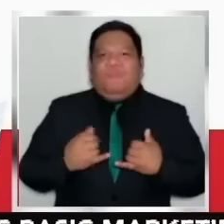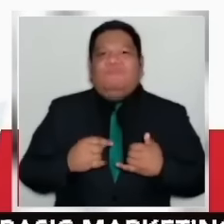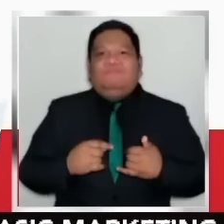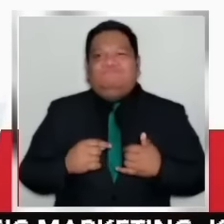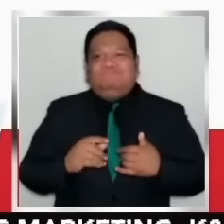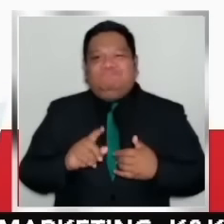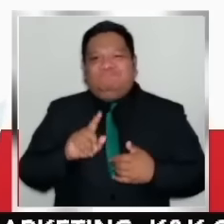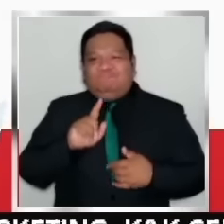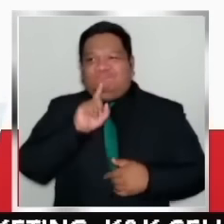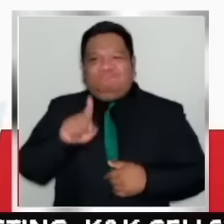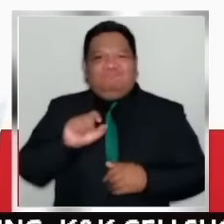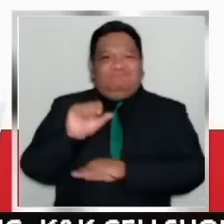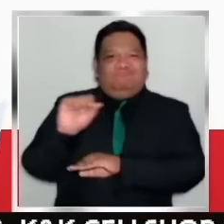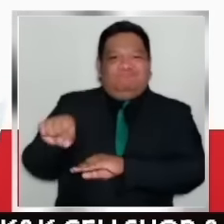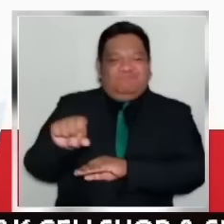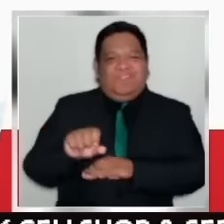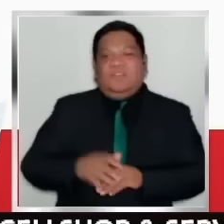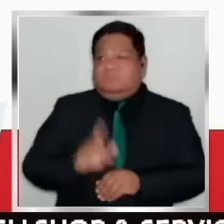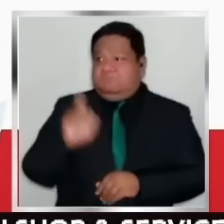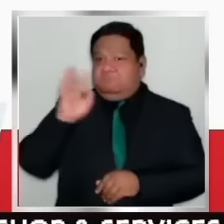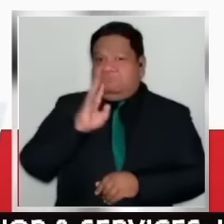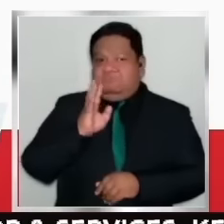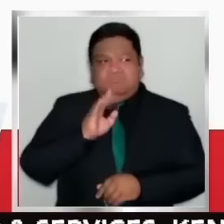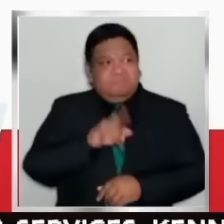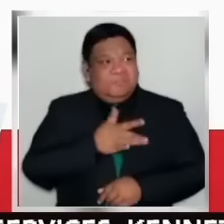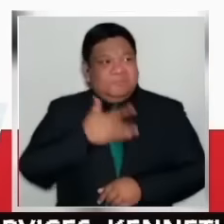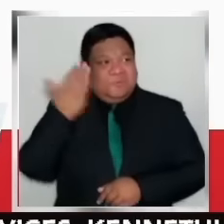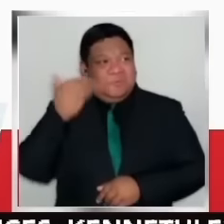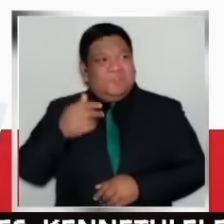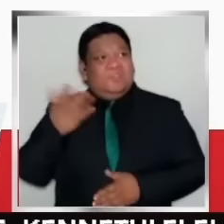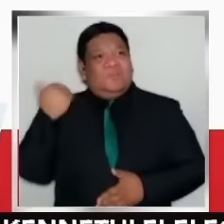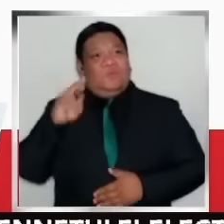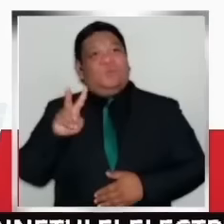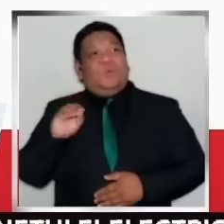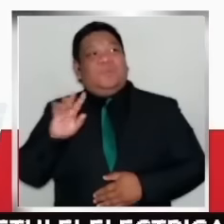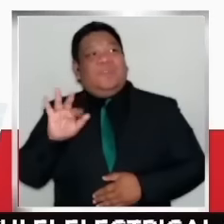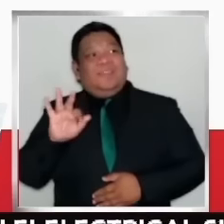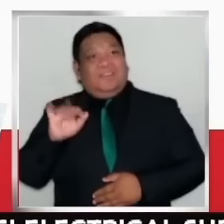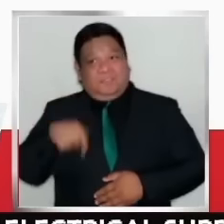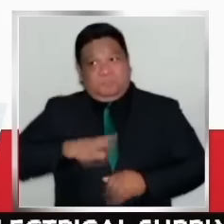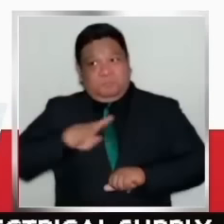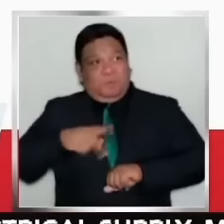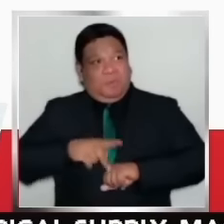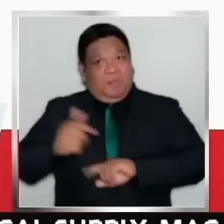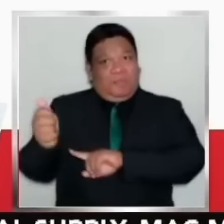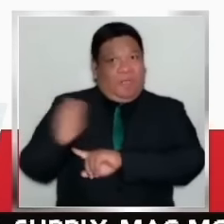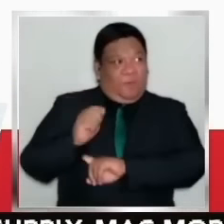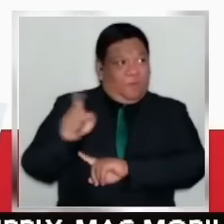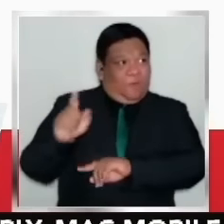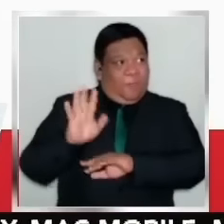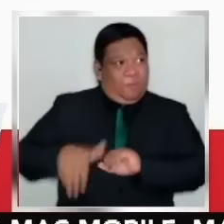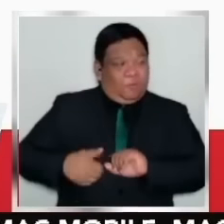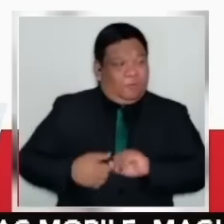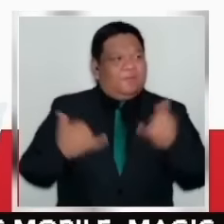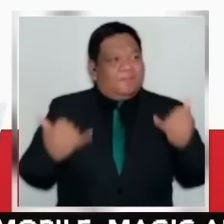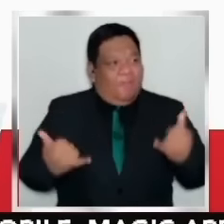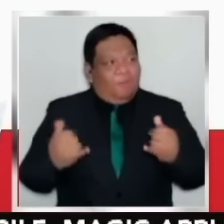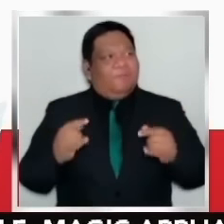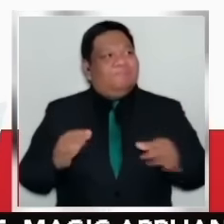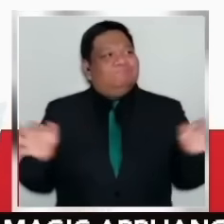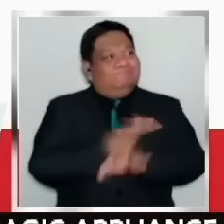mo na, kumbaga, yung pagkatalo mo noong 2019 SEA Games? Siya rin ang tumalo sa iyo, di ba, noon? At ngayon tinalo mo siya sa home court naman niya.